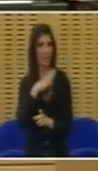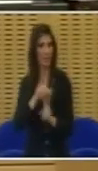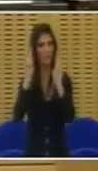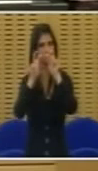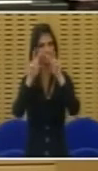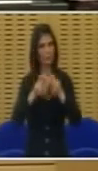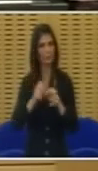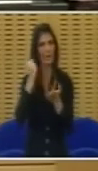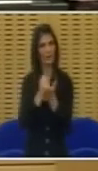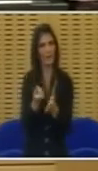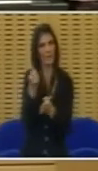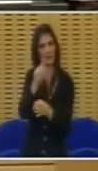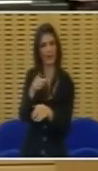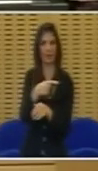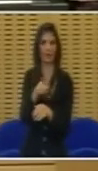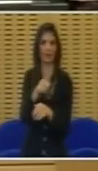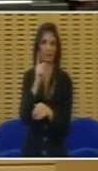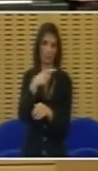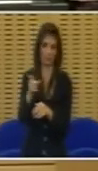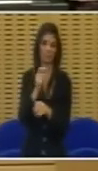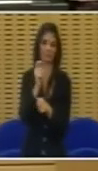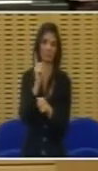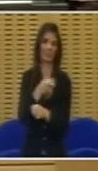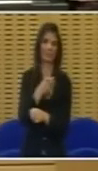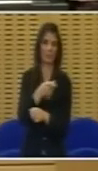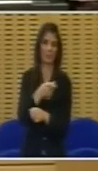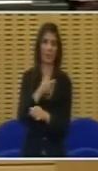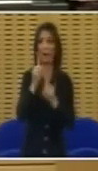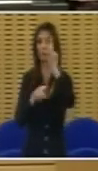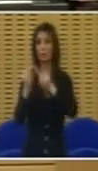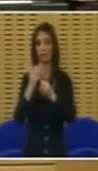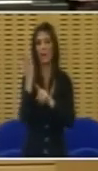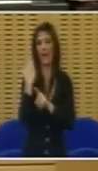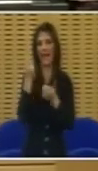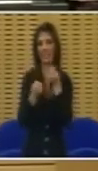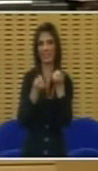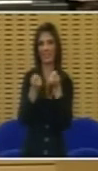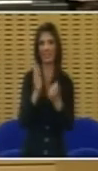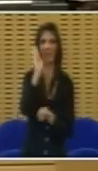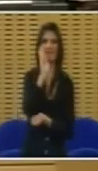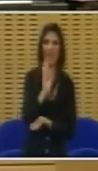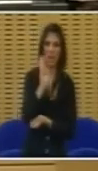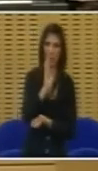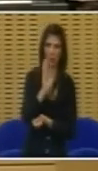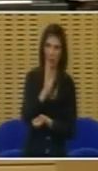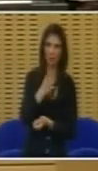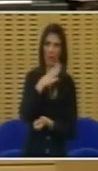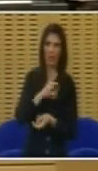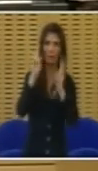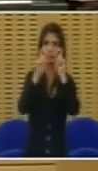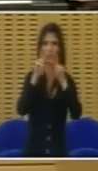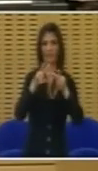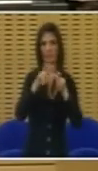δομημένα ομόλογα που χρησιμοποιούσε η τότε διοίκηση Βιεννόπουλου. Η ανταπόκριση των γερμανικών εποπτικών αρχών